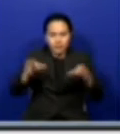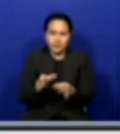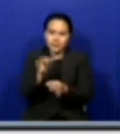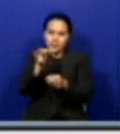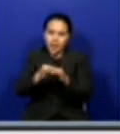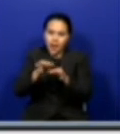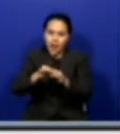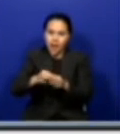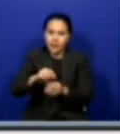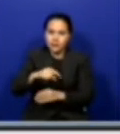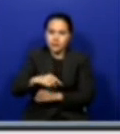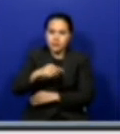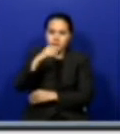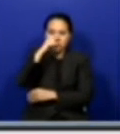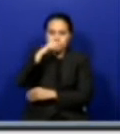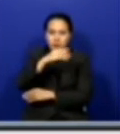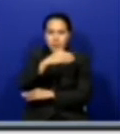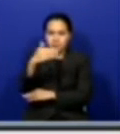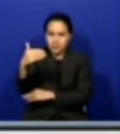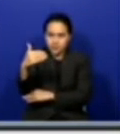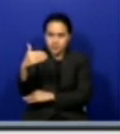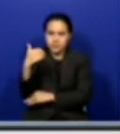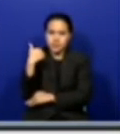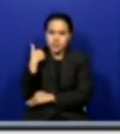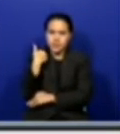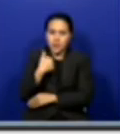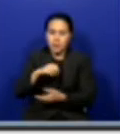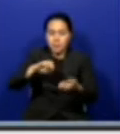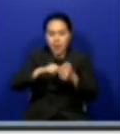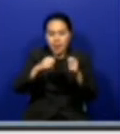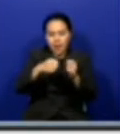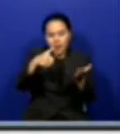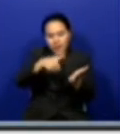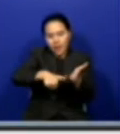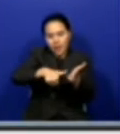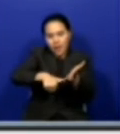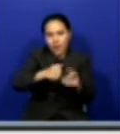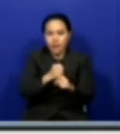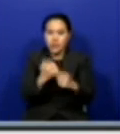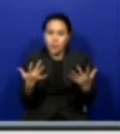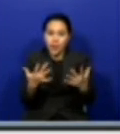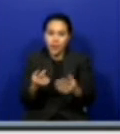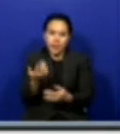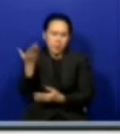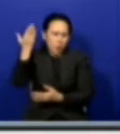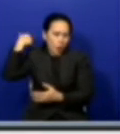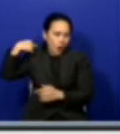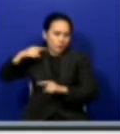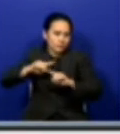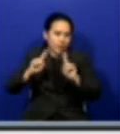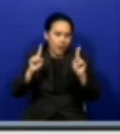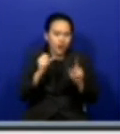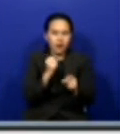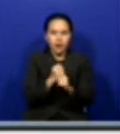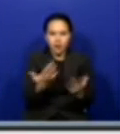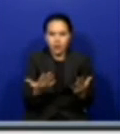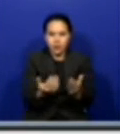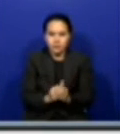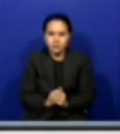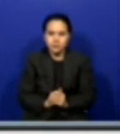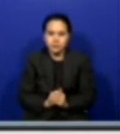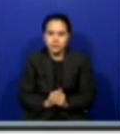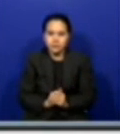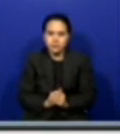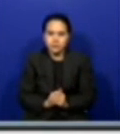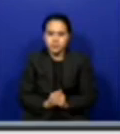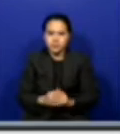ทยจะแก้ไขปัญหาอย่างไรไม่ให้ซ้ำรอยกับในอดีตที่ผ่านมารัฐบาลไ